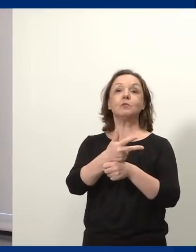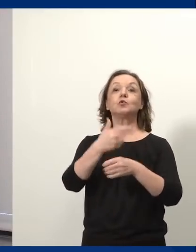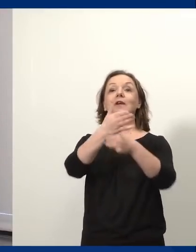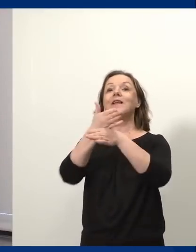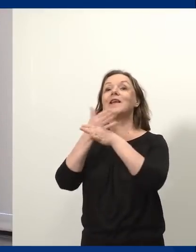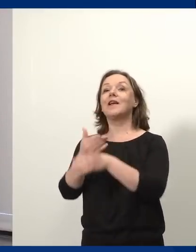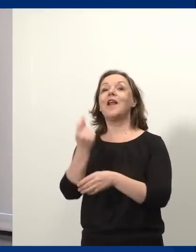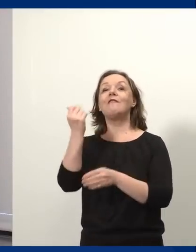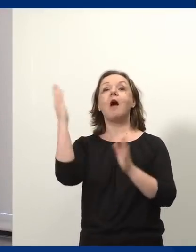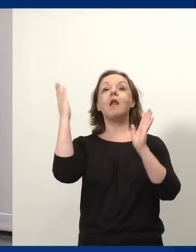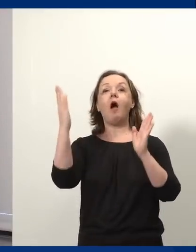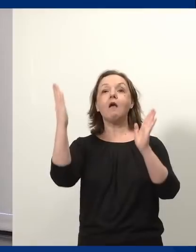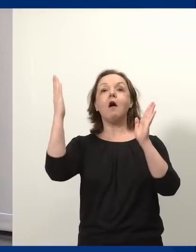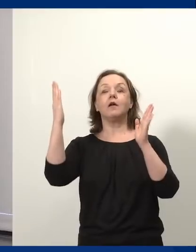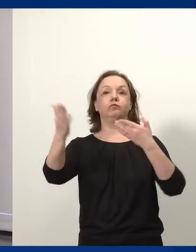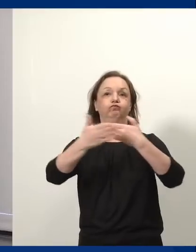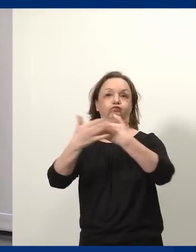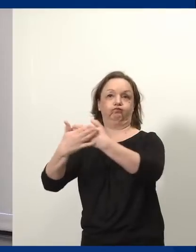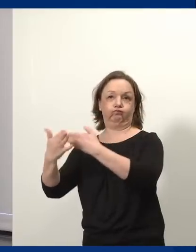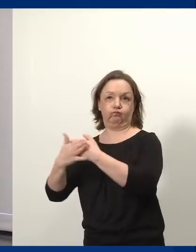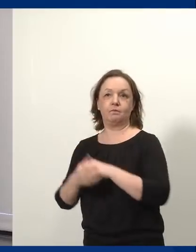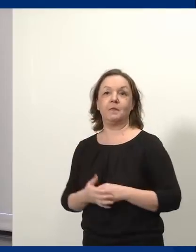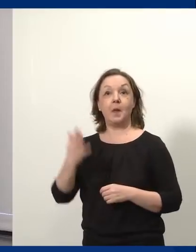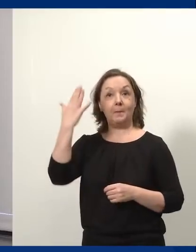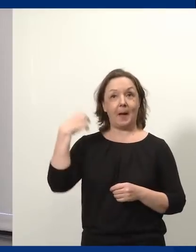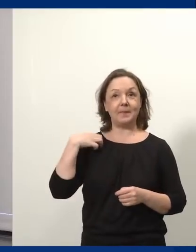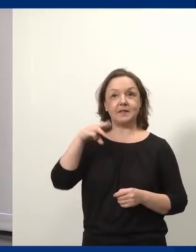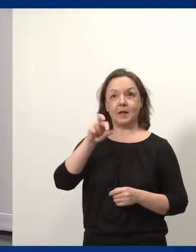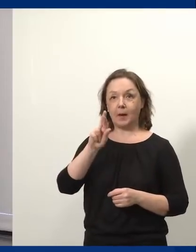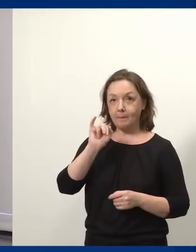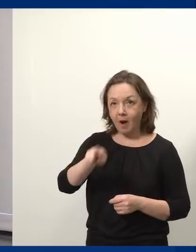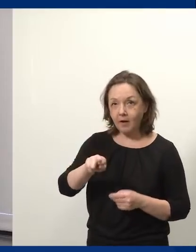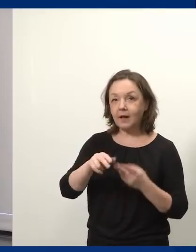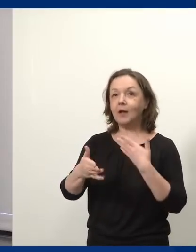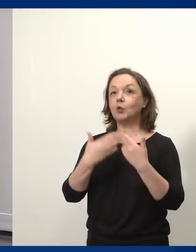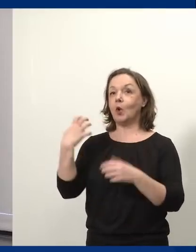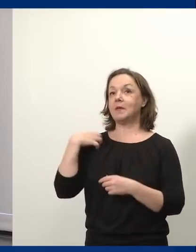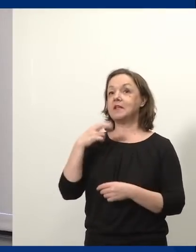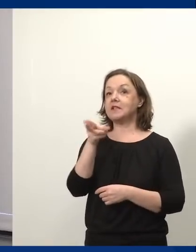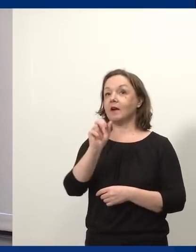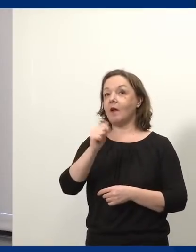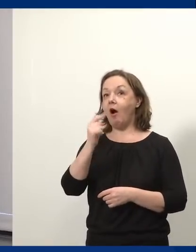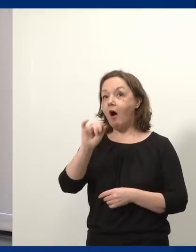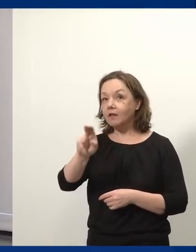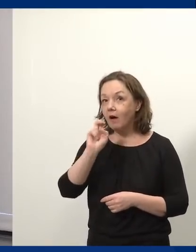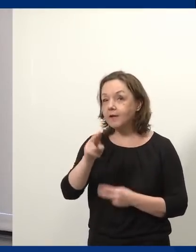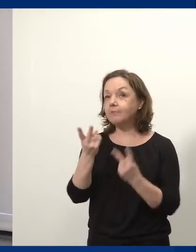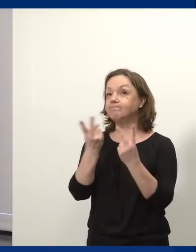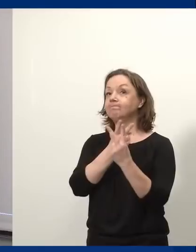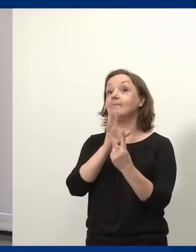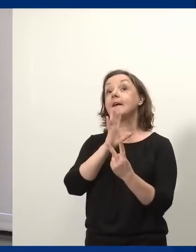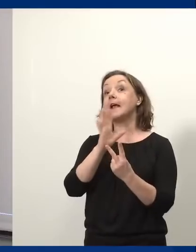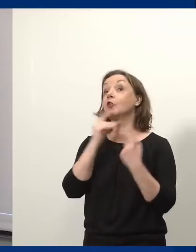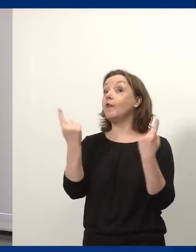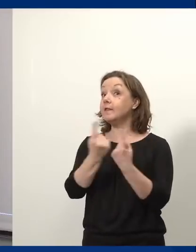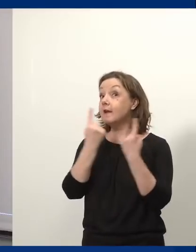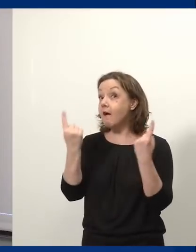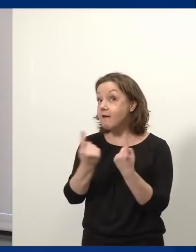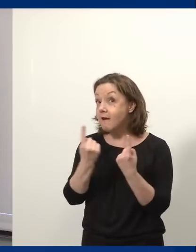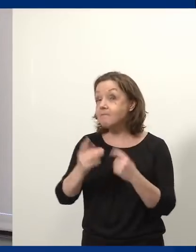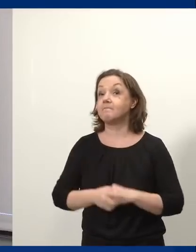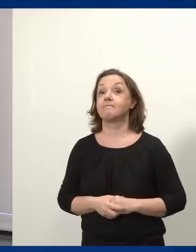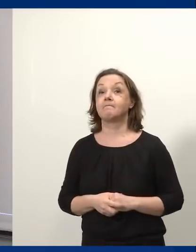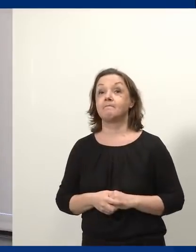väliaikaisesta sulkemisesta. Pääministeri Sanna Marin ja työministeri Tuula Haatainen kertovat tästä tilanteesta